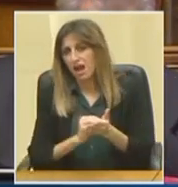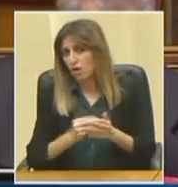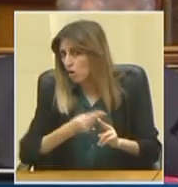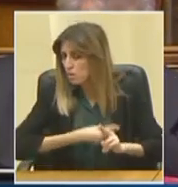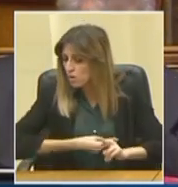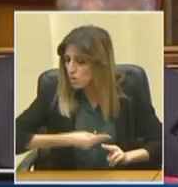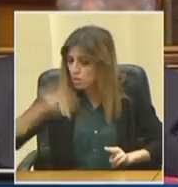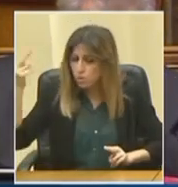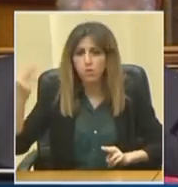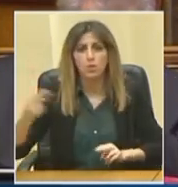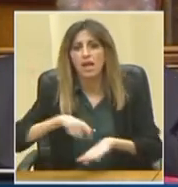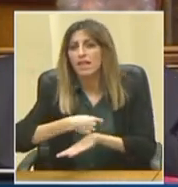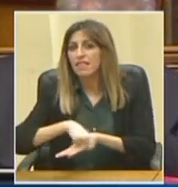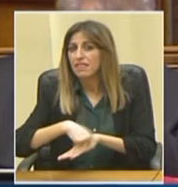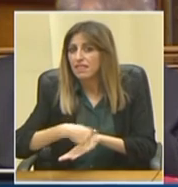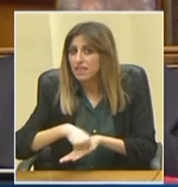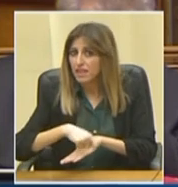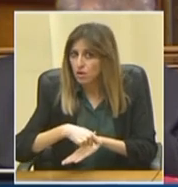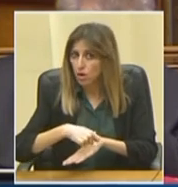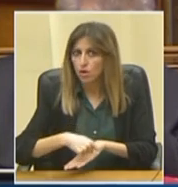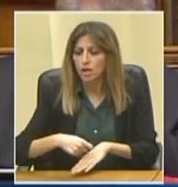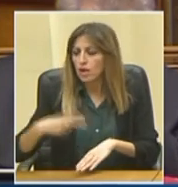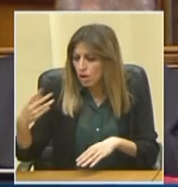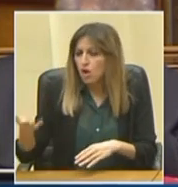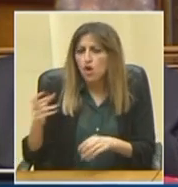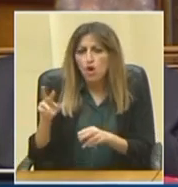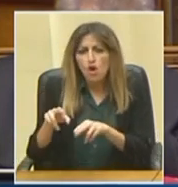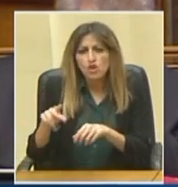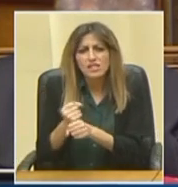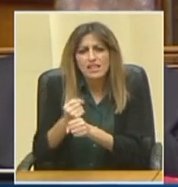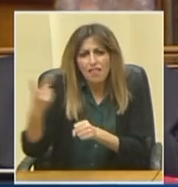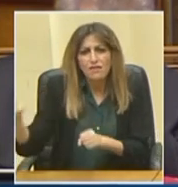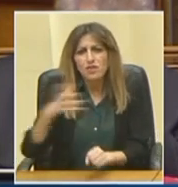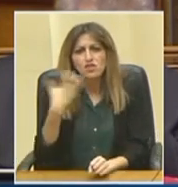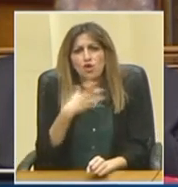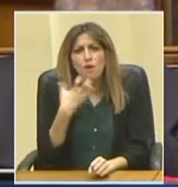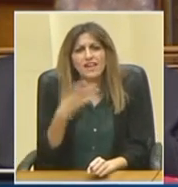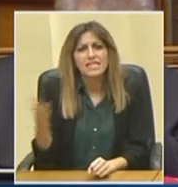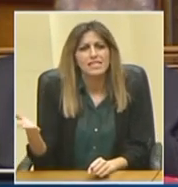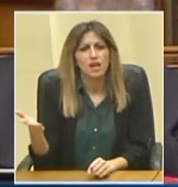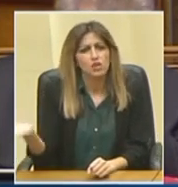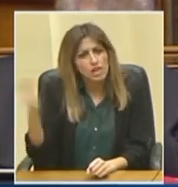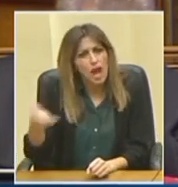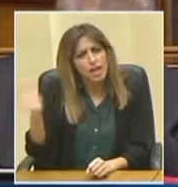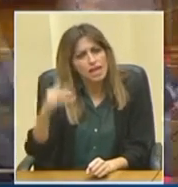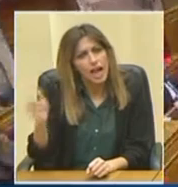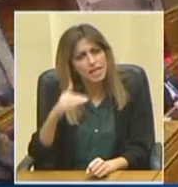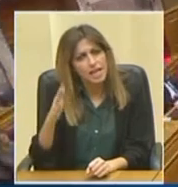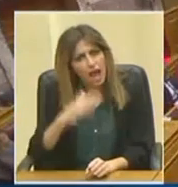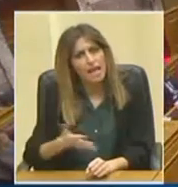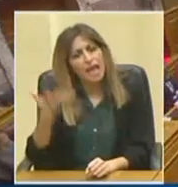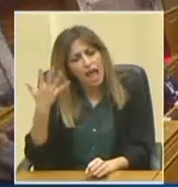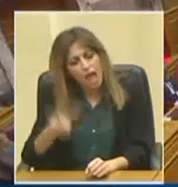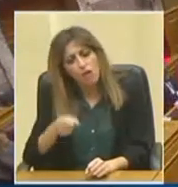όπως ο πρώην συνέτερός σας και νυν, ο κ. Βενιζέλος, έχουν διατυπώσει σε αυτήν εδώ την αίθουσα αυτήν ακριβώς την άποψη.